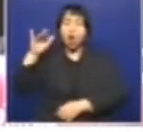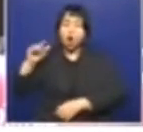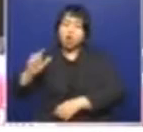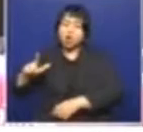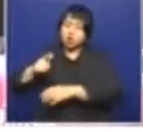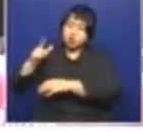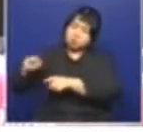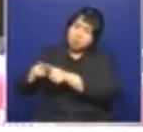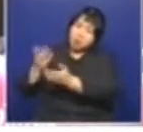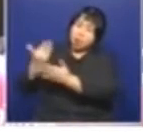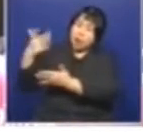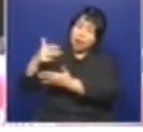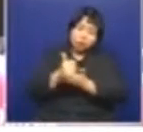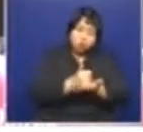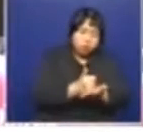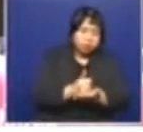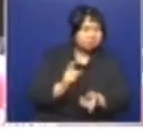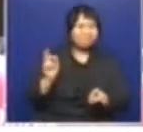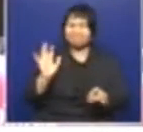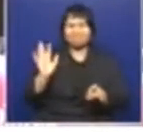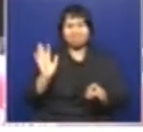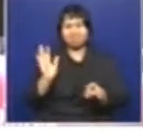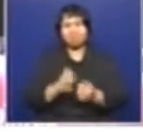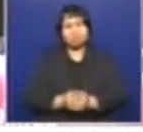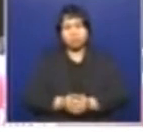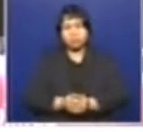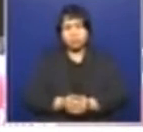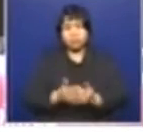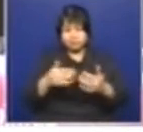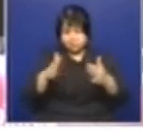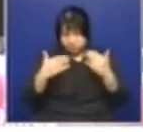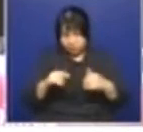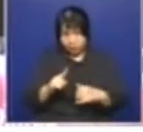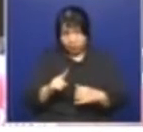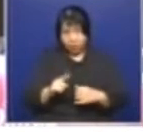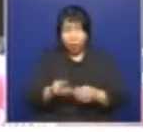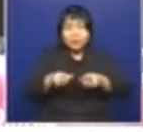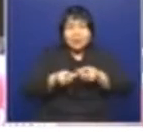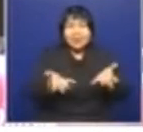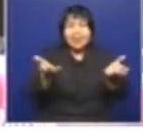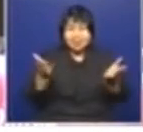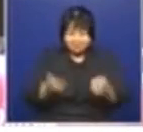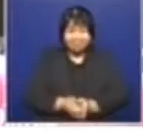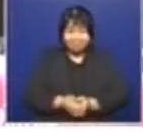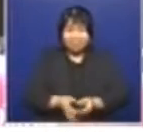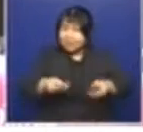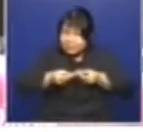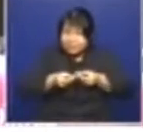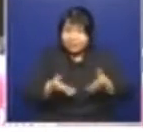วยชาวบ้านจริงๆไม่ใช่และอันที่ต่อมาก็ท่านแจกไงท่านคิดว่า